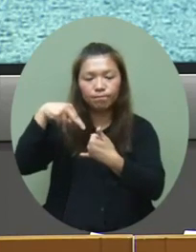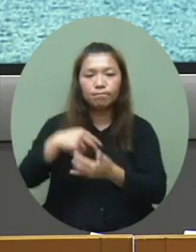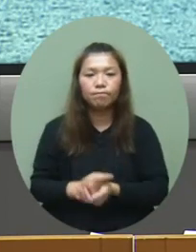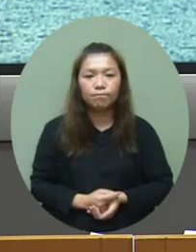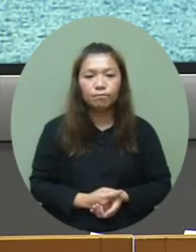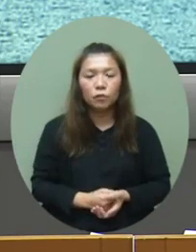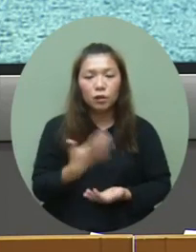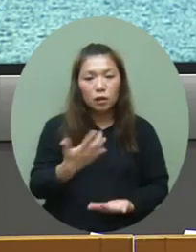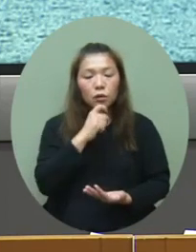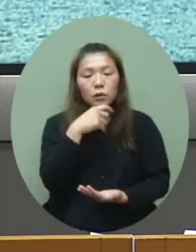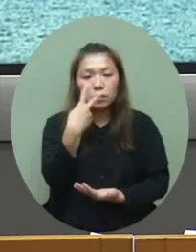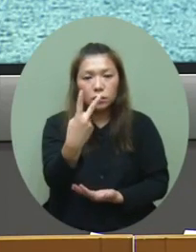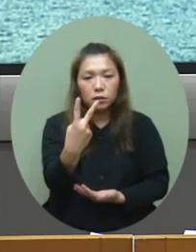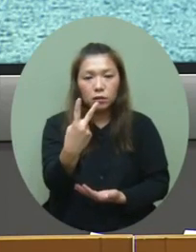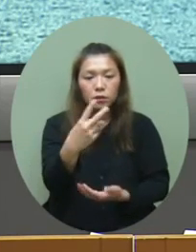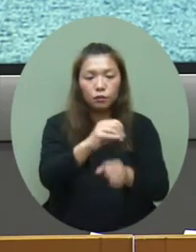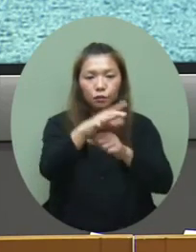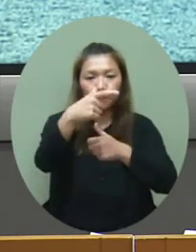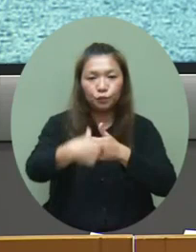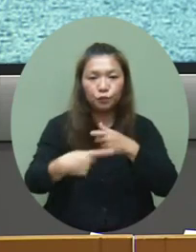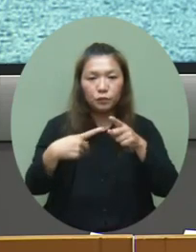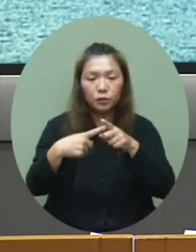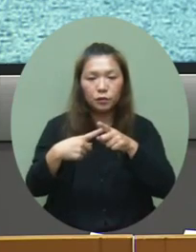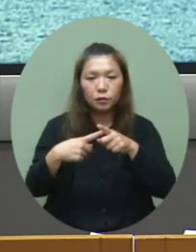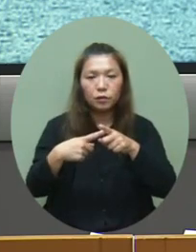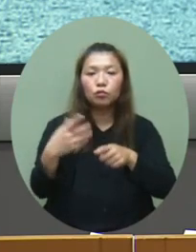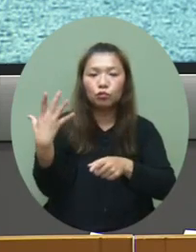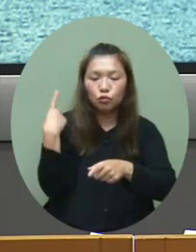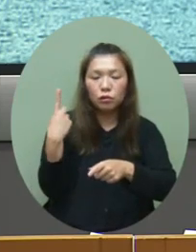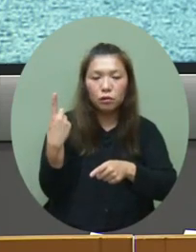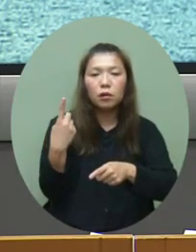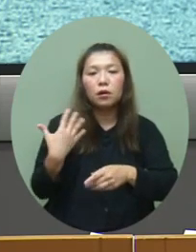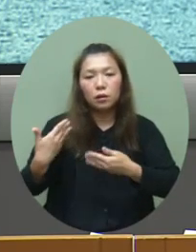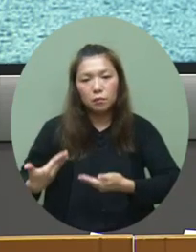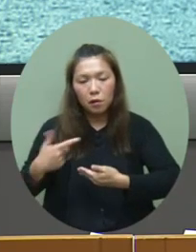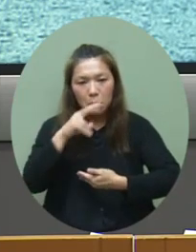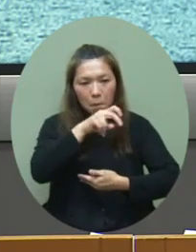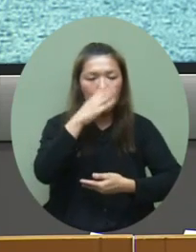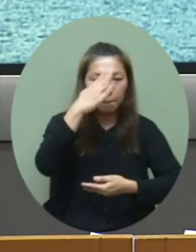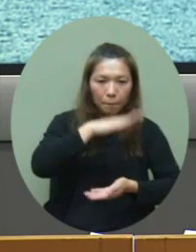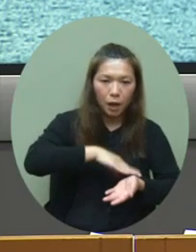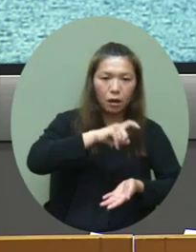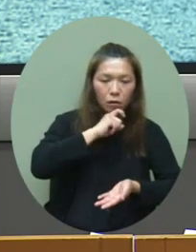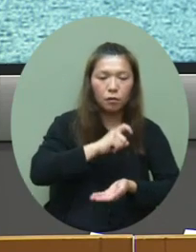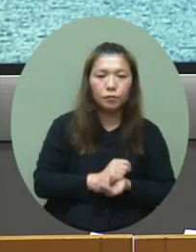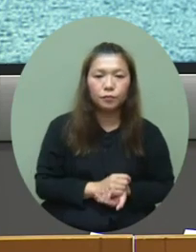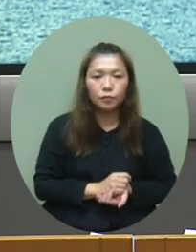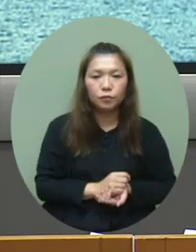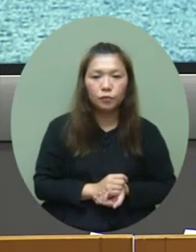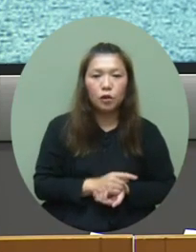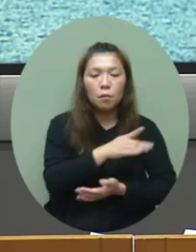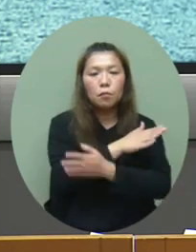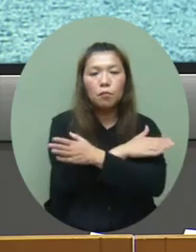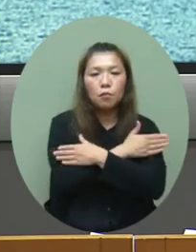咁呢度有兩個個案就係、是分別係琴日同埋今日測試陽性啦。咁就係博愛